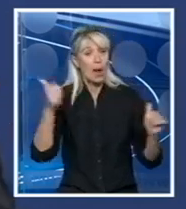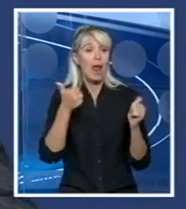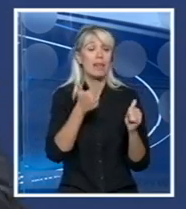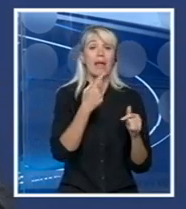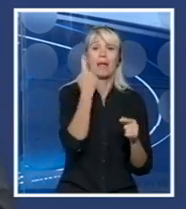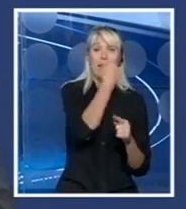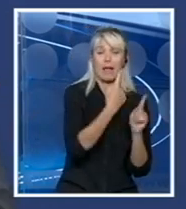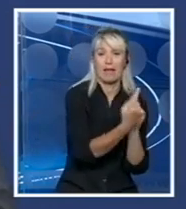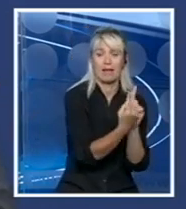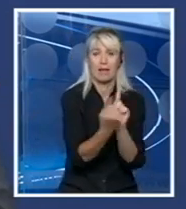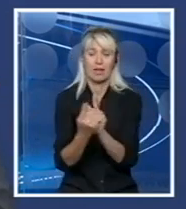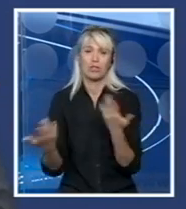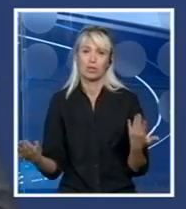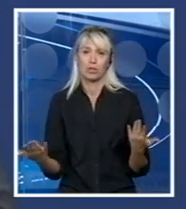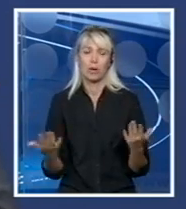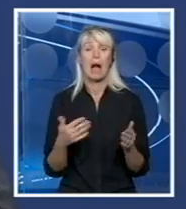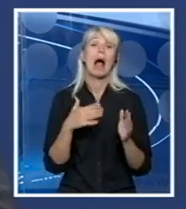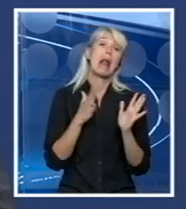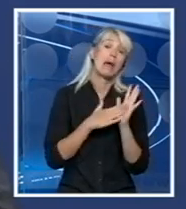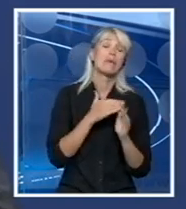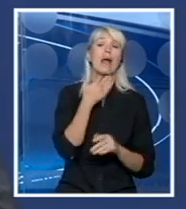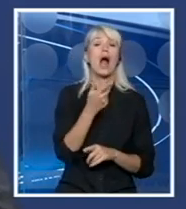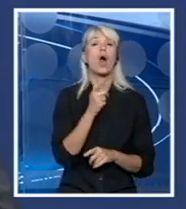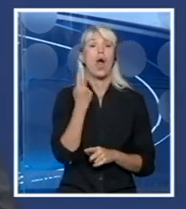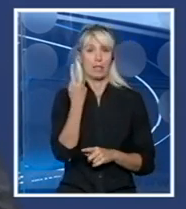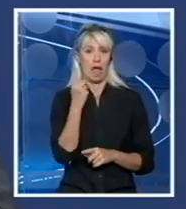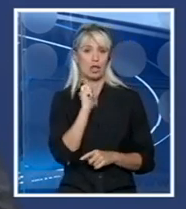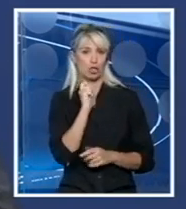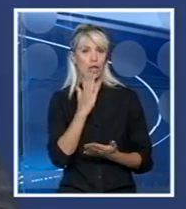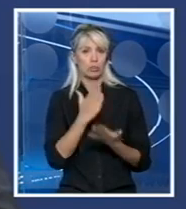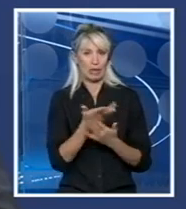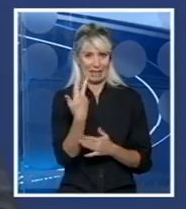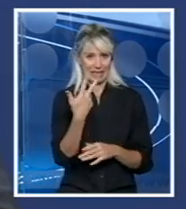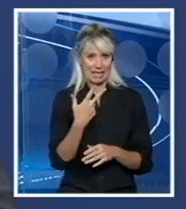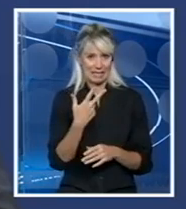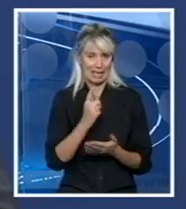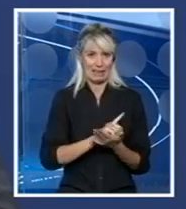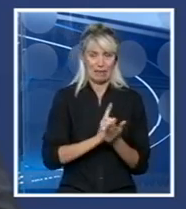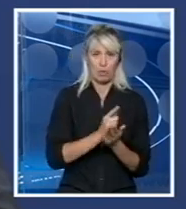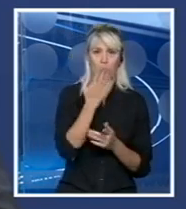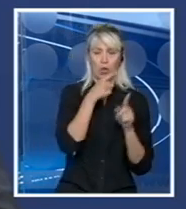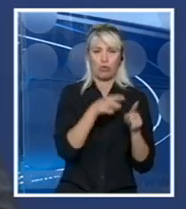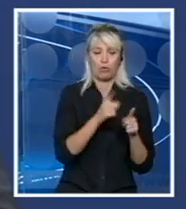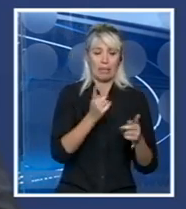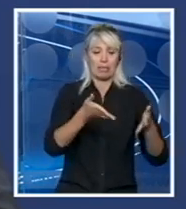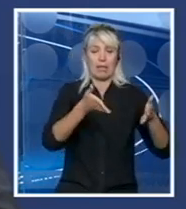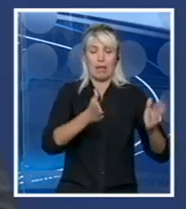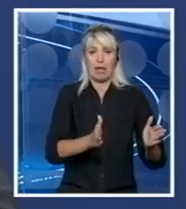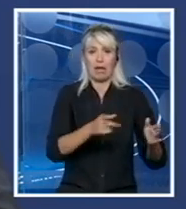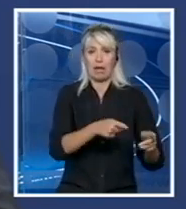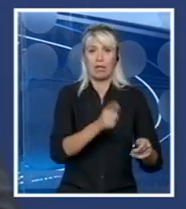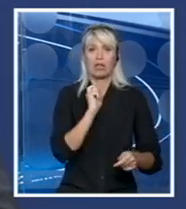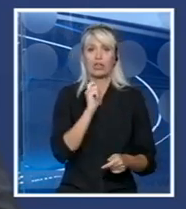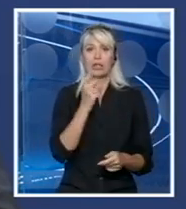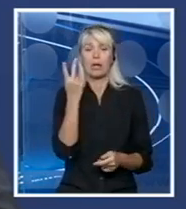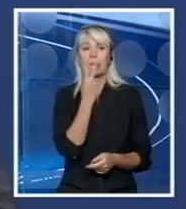zaposlenog. Ako uzmemo u obzir da će časovi trajati u školama 30 minuta, znači samo glavni deo časa, naravno da je razlog taj